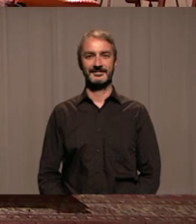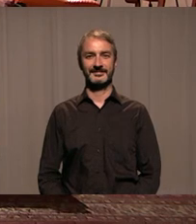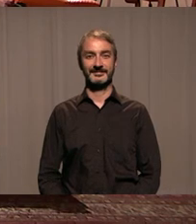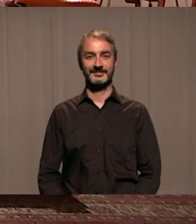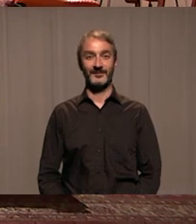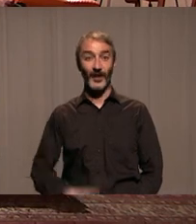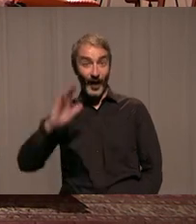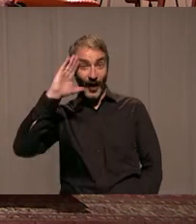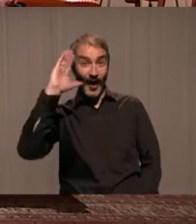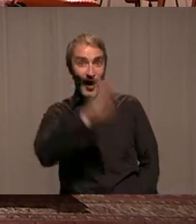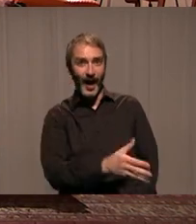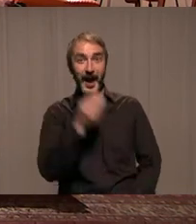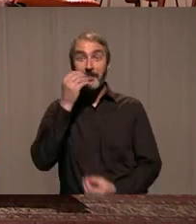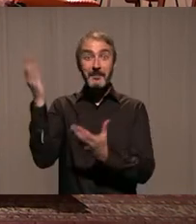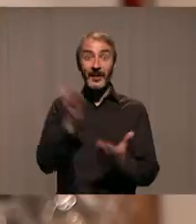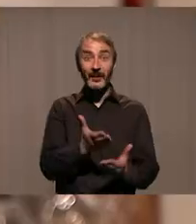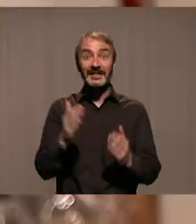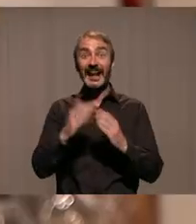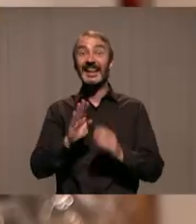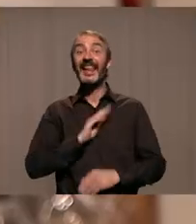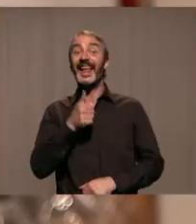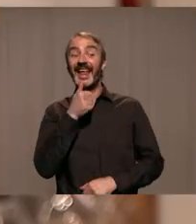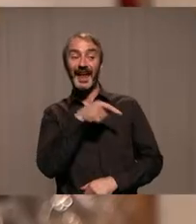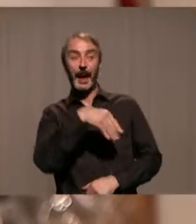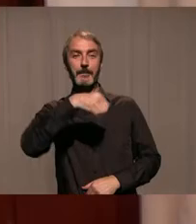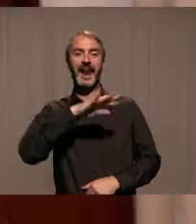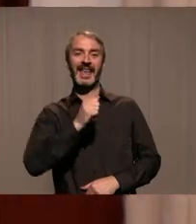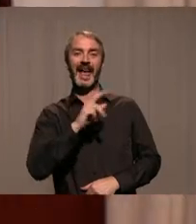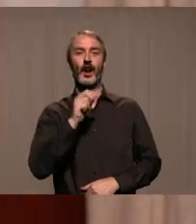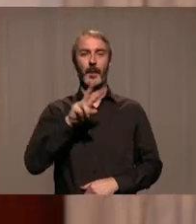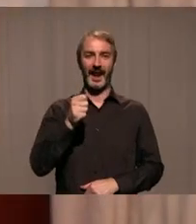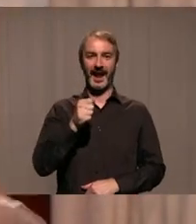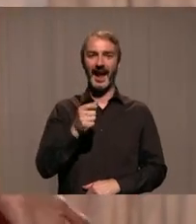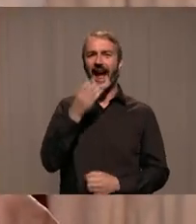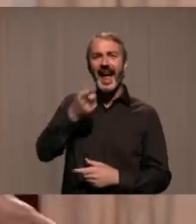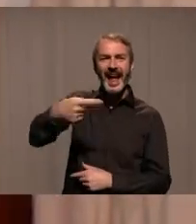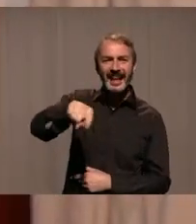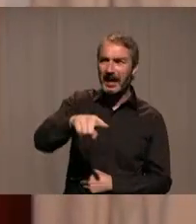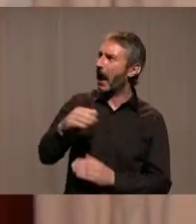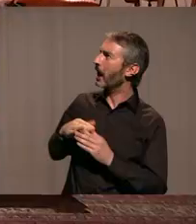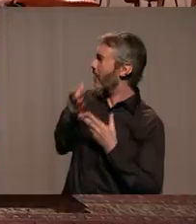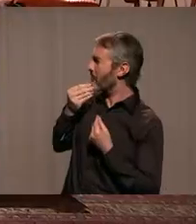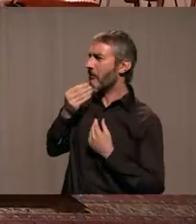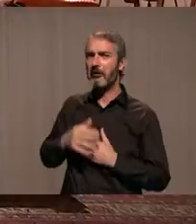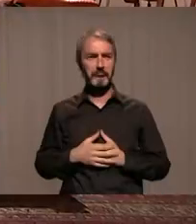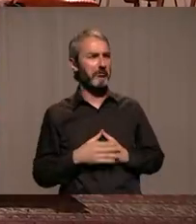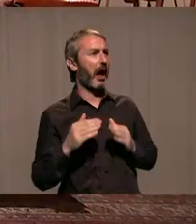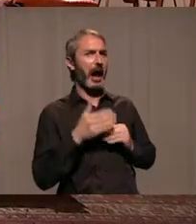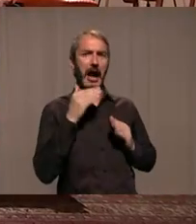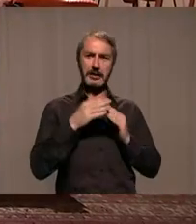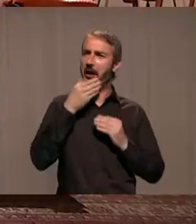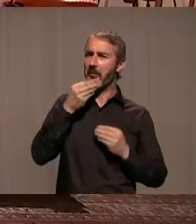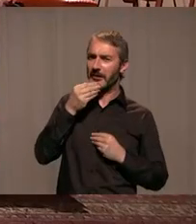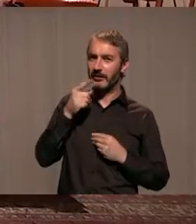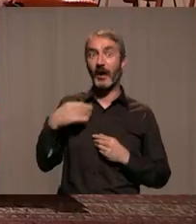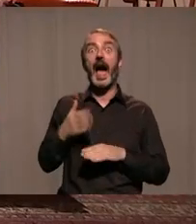Hola, benvinguts a casa de la Maria Rovira. Què tal? Com esteu? Està xula, no? Jo crec que m'ha quedat molt maca. Sí, home.